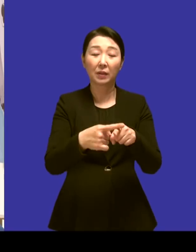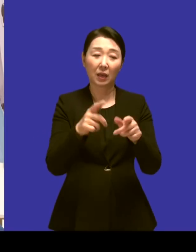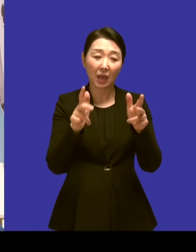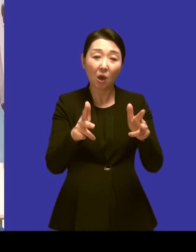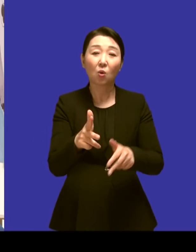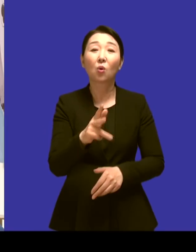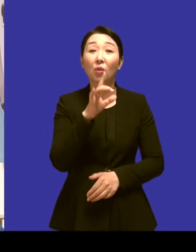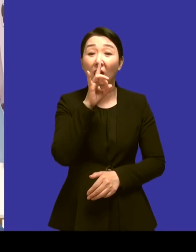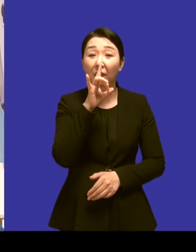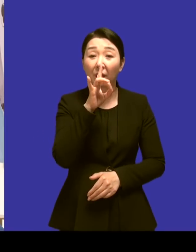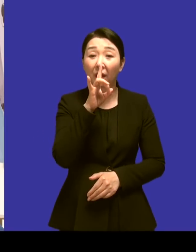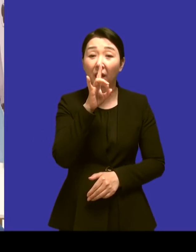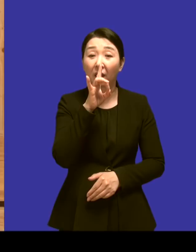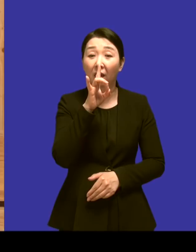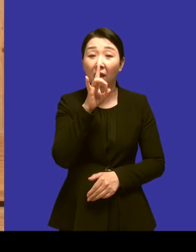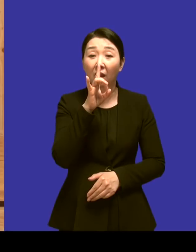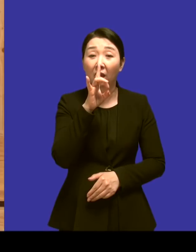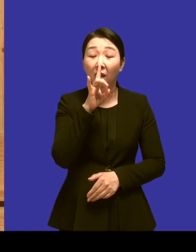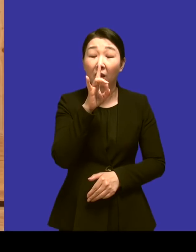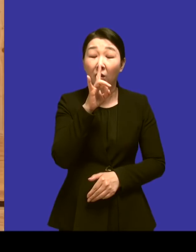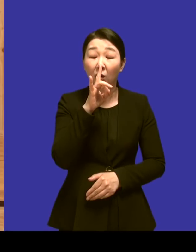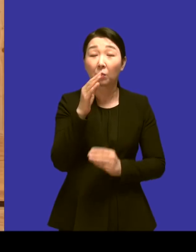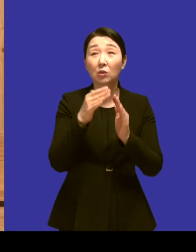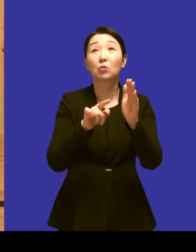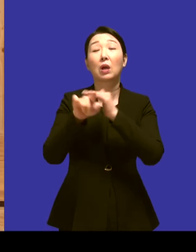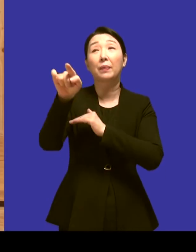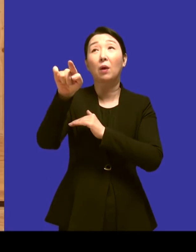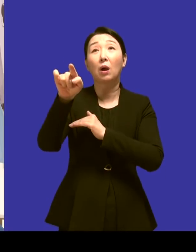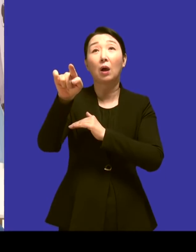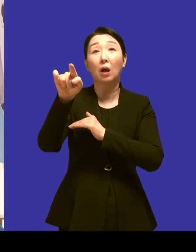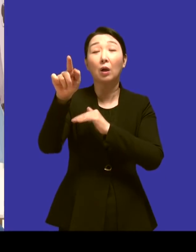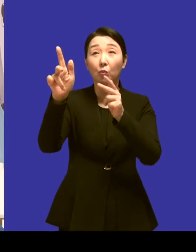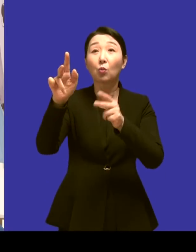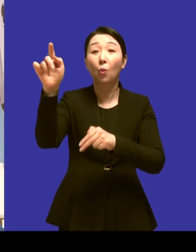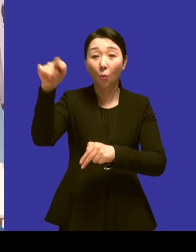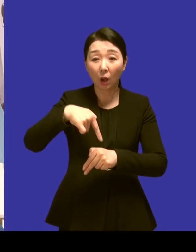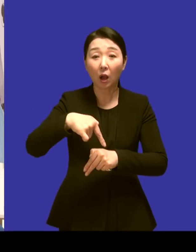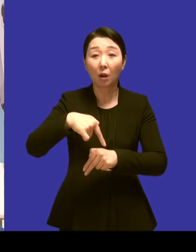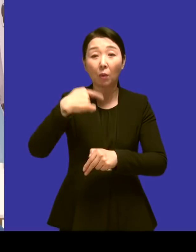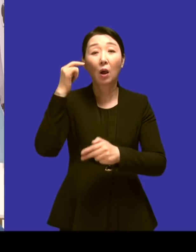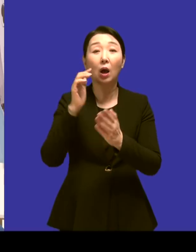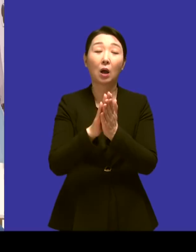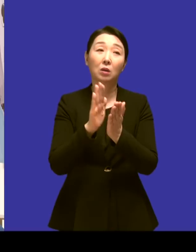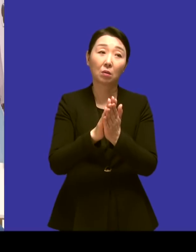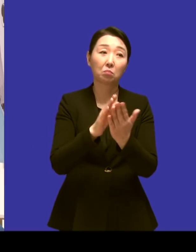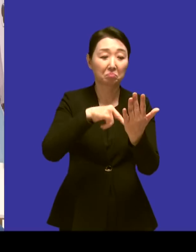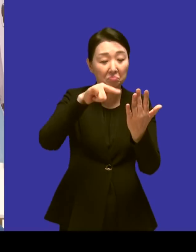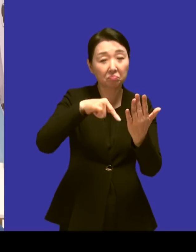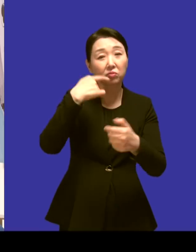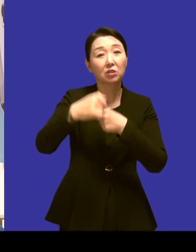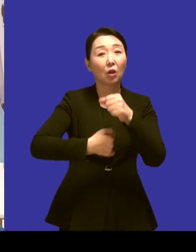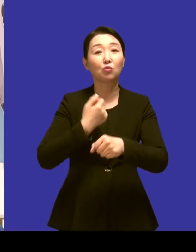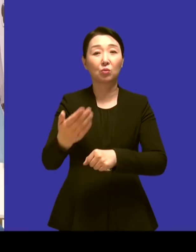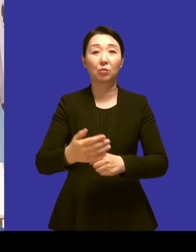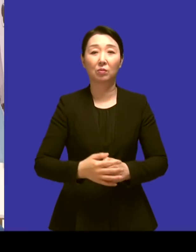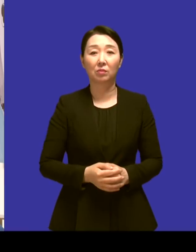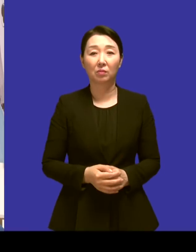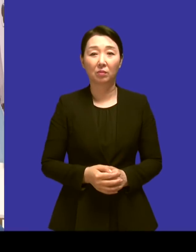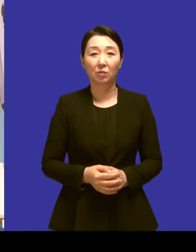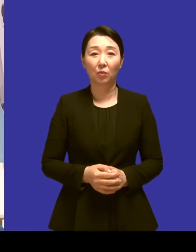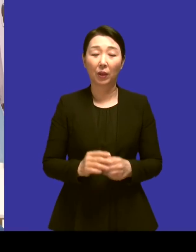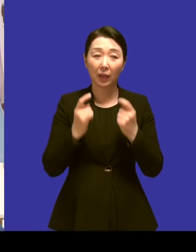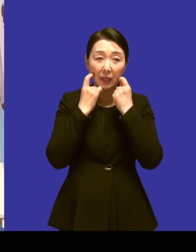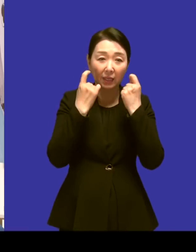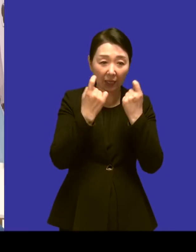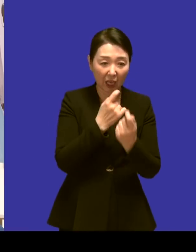그 기숙사 들어가가지고 풀다 갖고 오라고 하시기도 하고 출결이나 그런 것들도 다 자율로 이렇게 해주시고 엄청 그